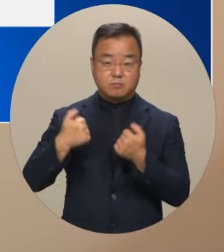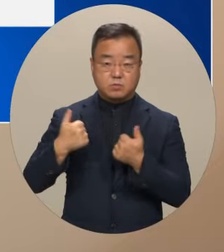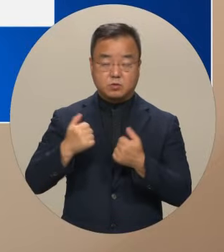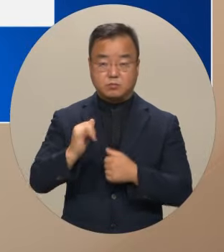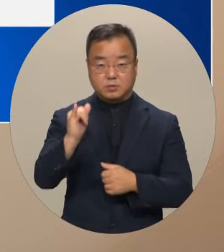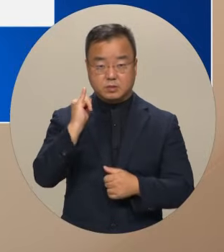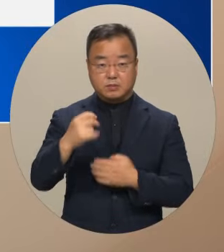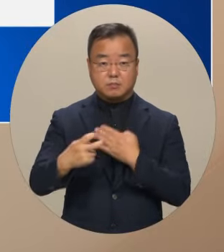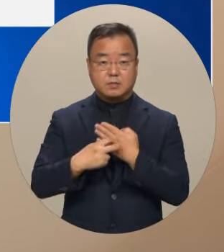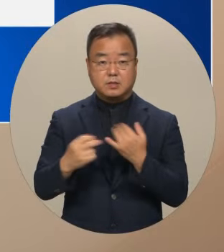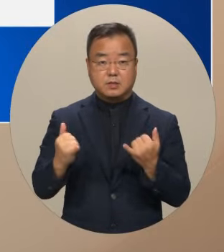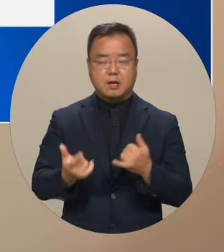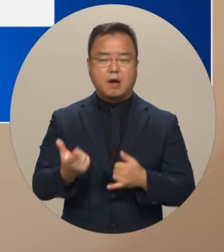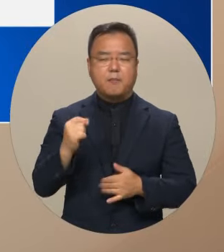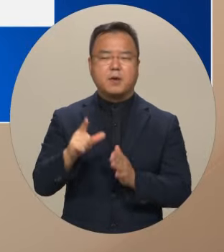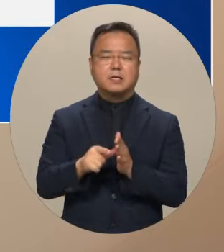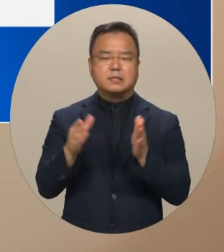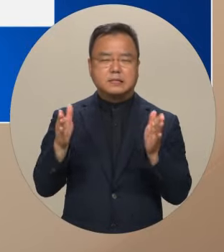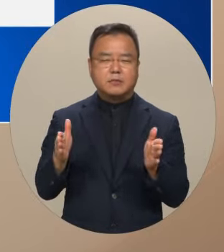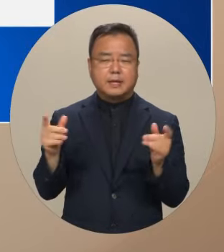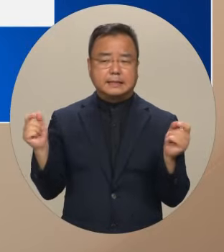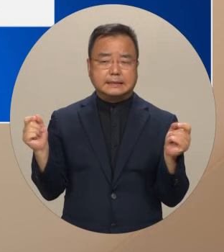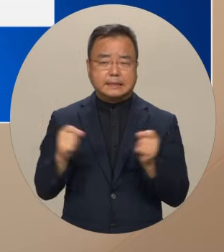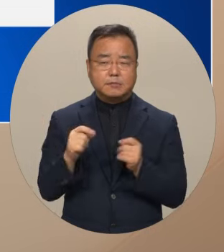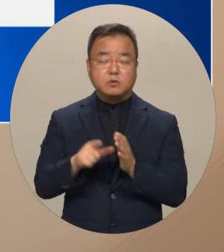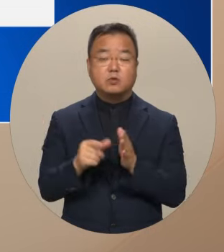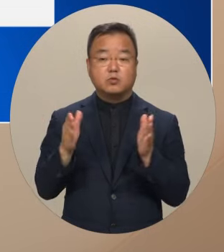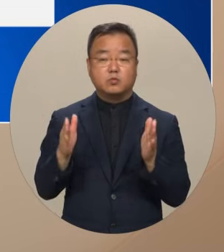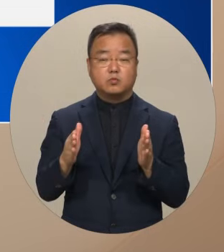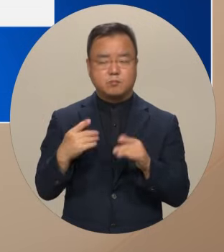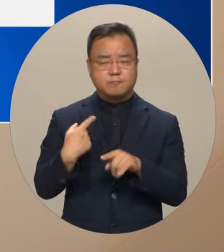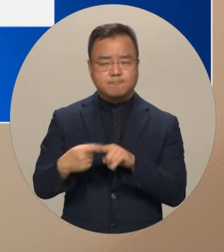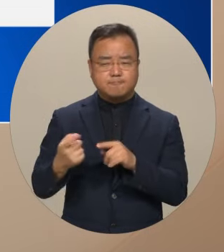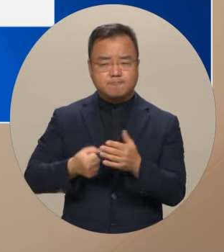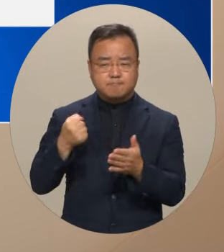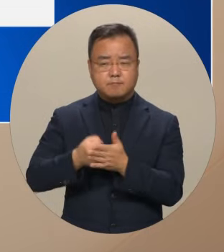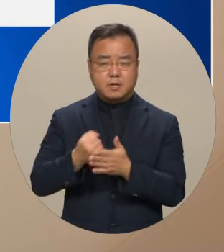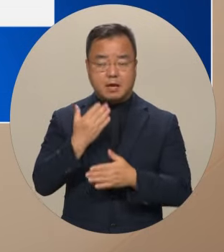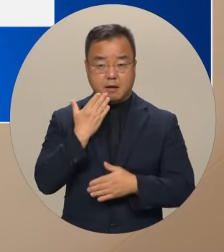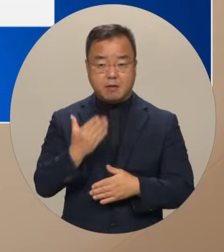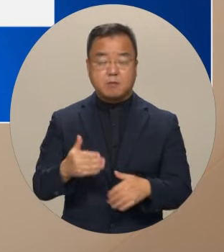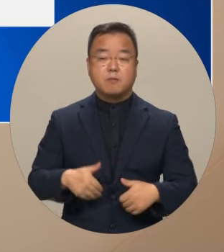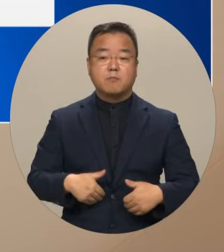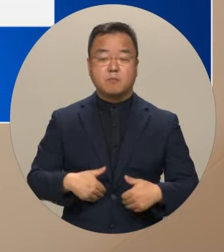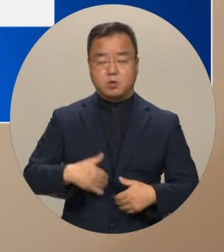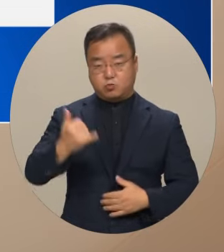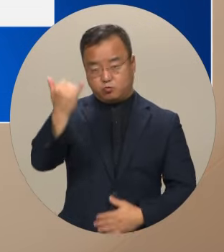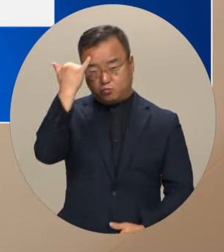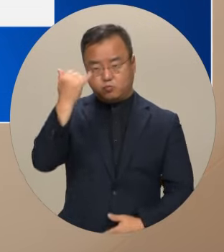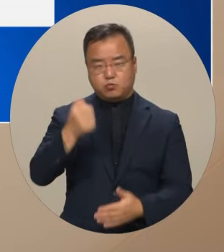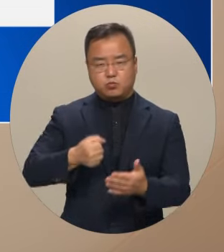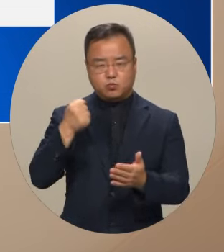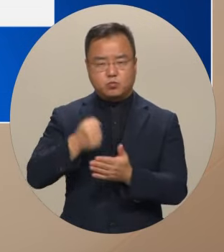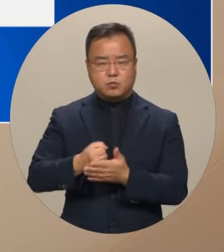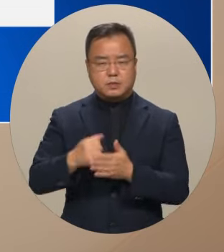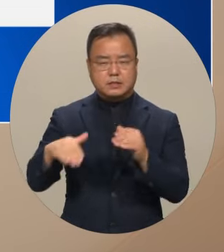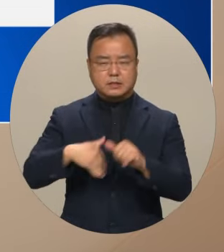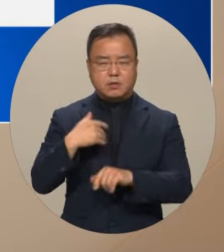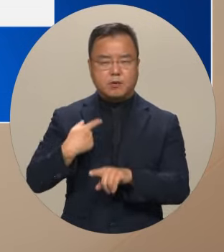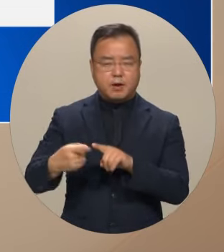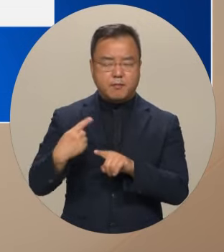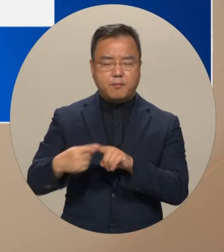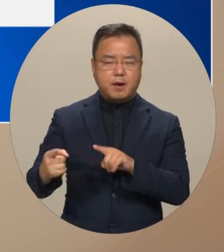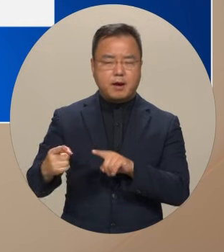선생님들을 굉장히 빠른 시간 동안 그니까 아주 짧은 시간 동안에 판단을 내려야 되잖아요 그래서 윤리적 의사 결정 뭐 상황 판단